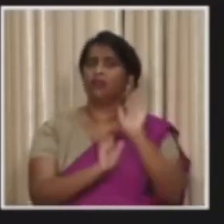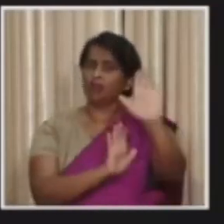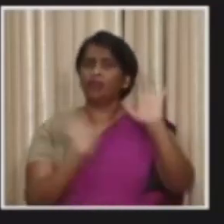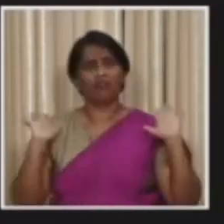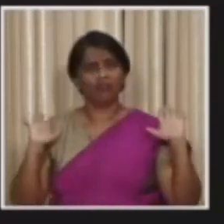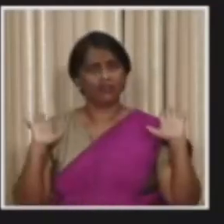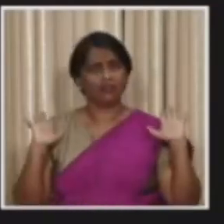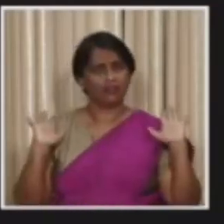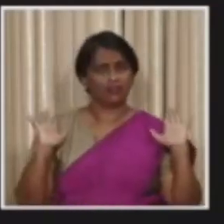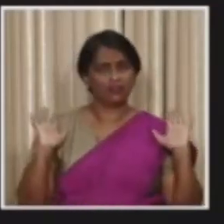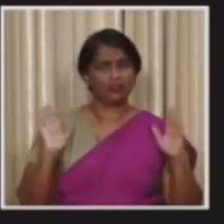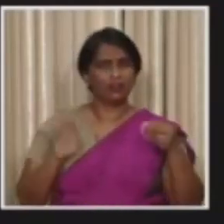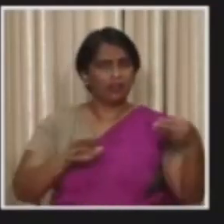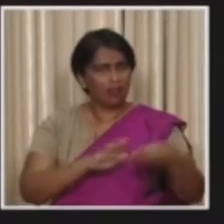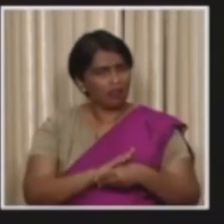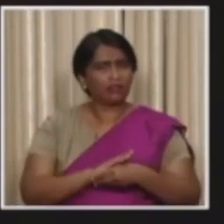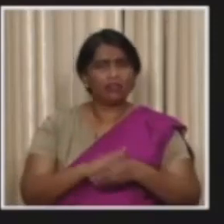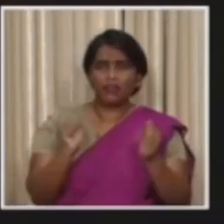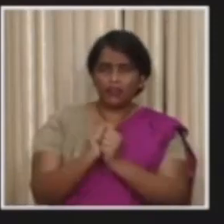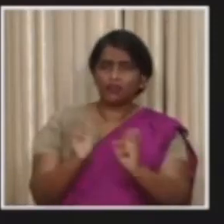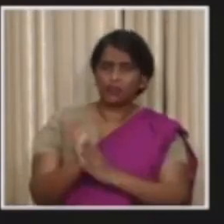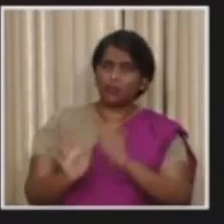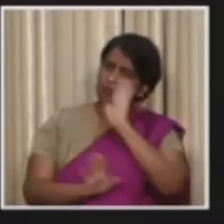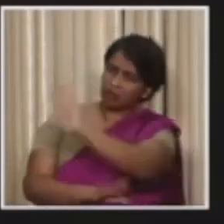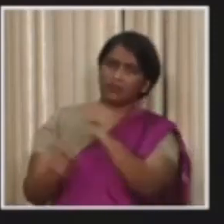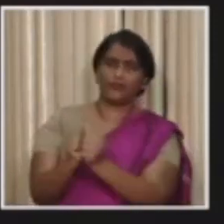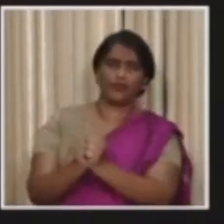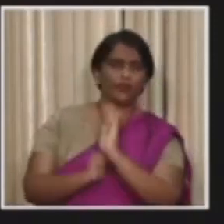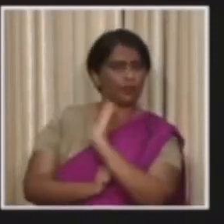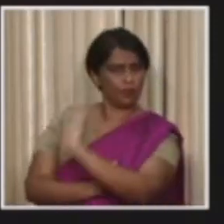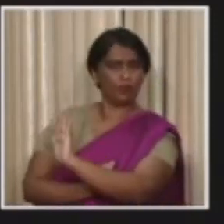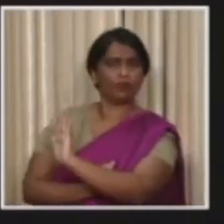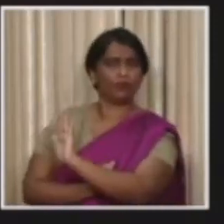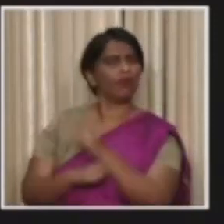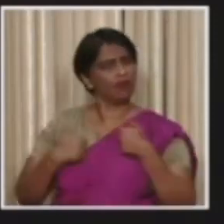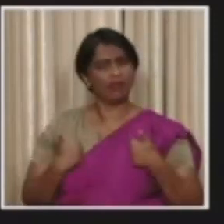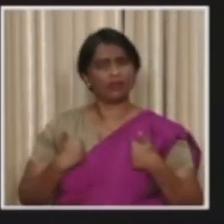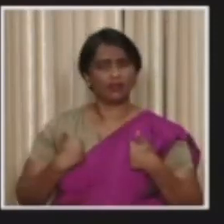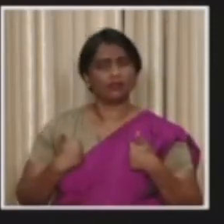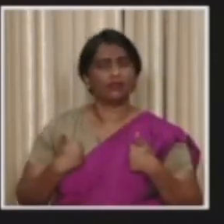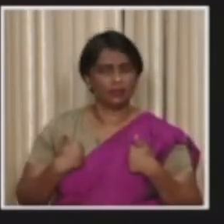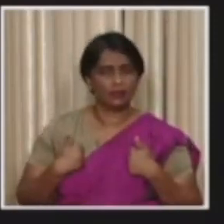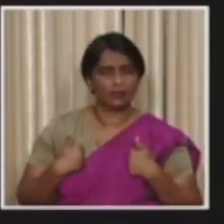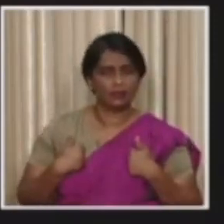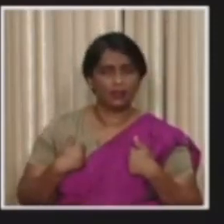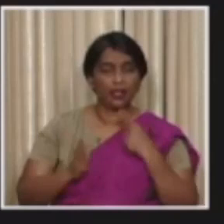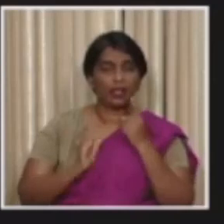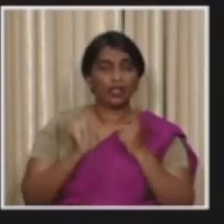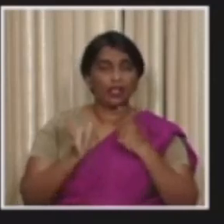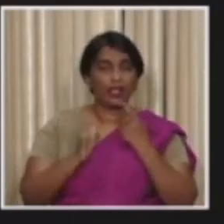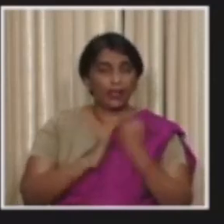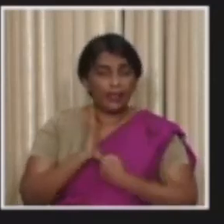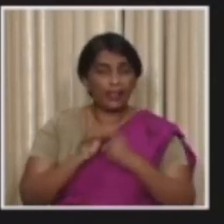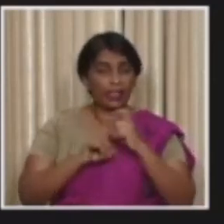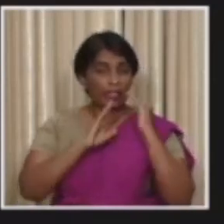හරි. අල්ලස් දූෂණ කොමිෂමට අල්ලස් දූෂණ කොමිෂමේ වැඩේ කරන්න දුන්නා නම් හරි. නීතිපති